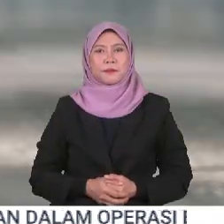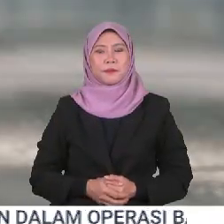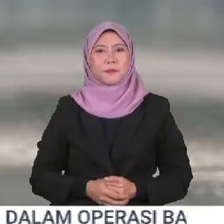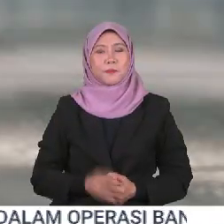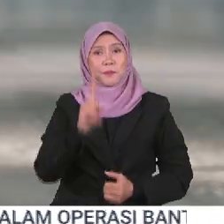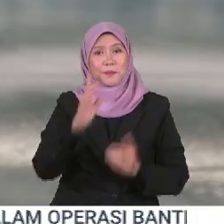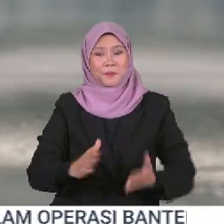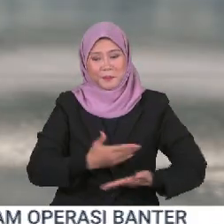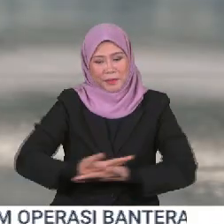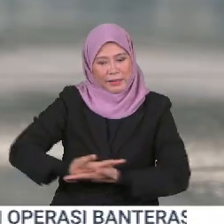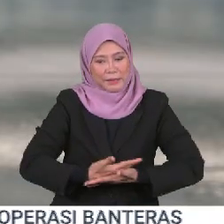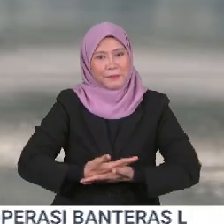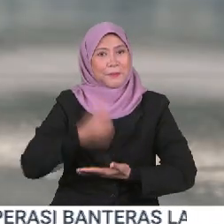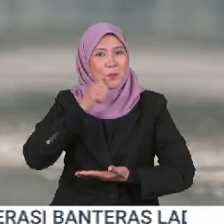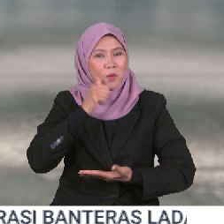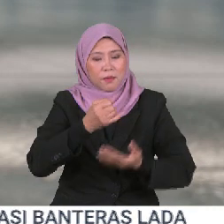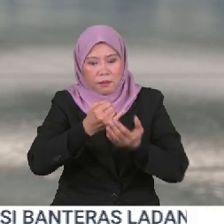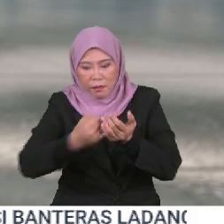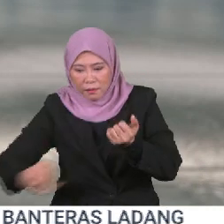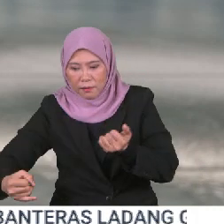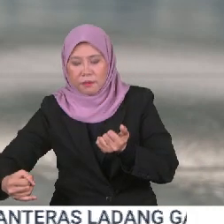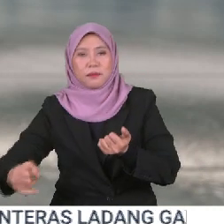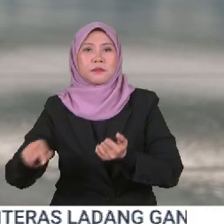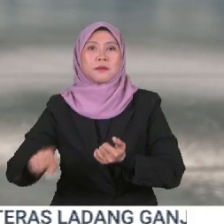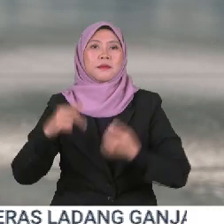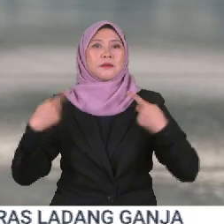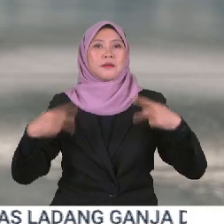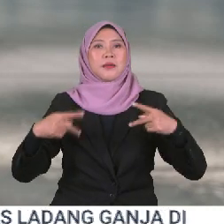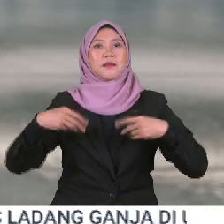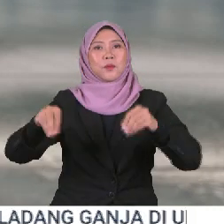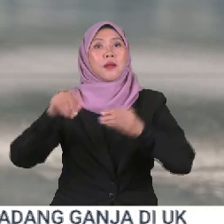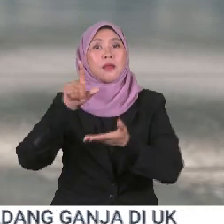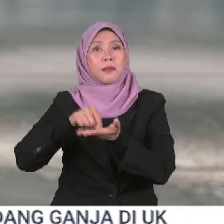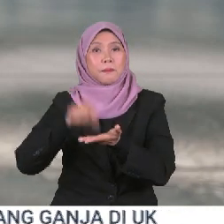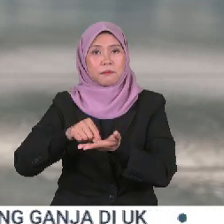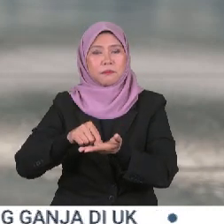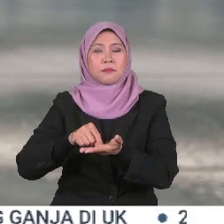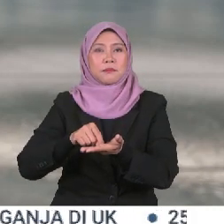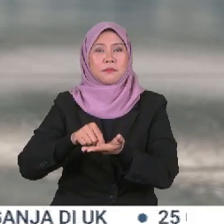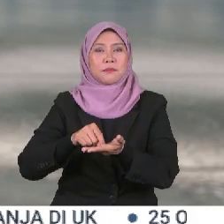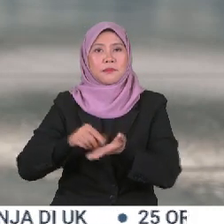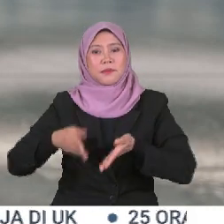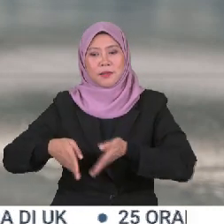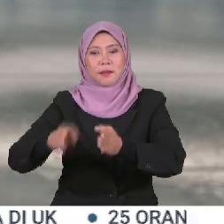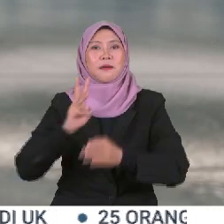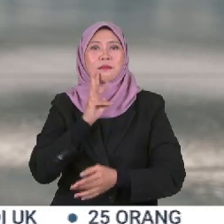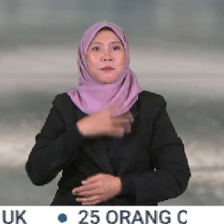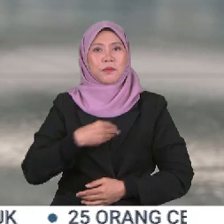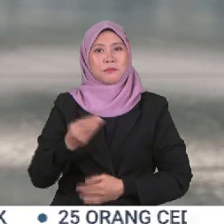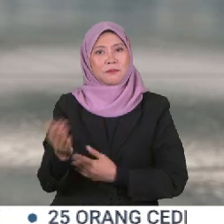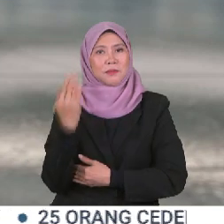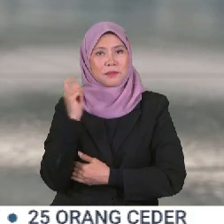Seorang bayi perempuan yang baru dilahirkan ditemui di sebuah kedai menjual ayam di Jabur Kubur Jalan Air Putih pagi